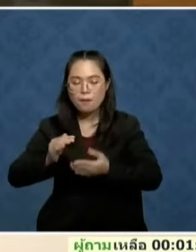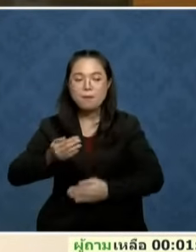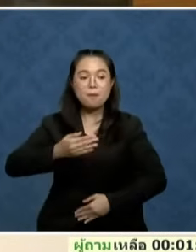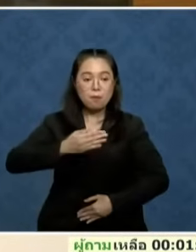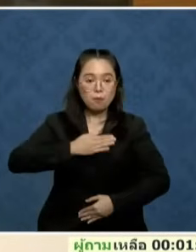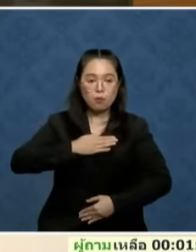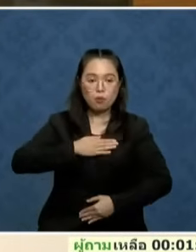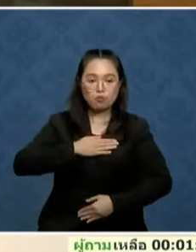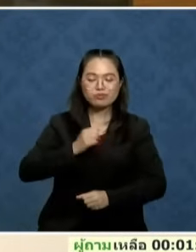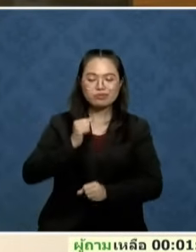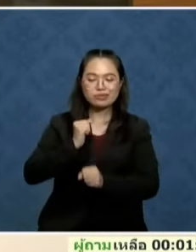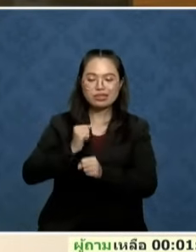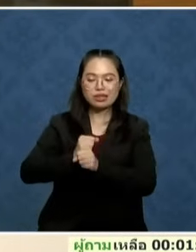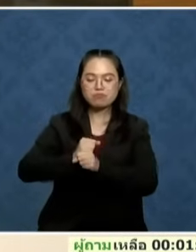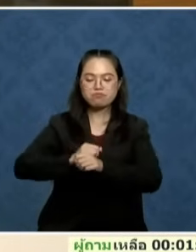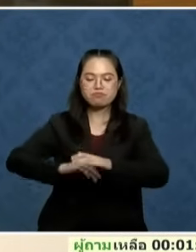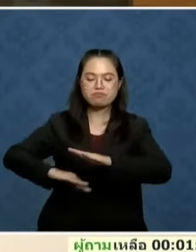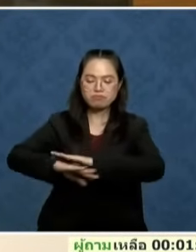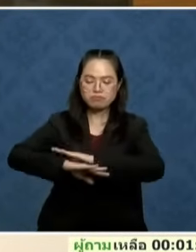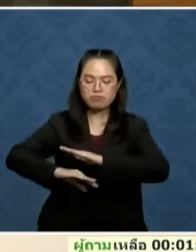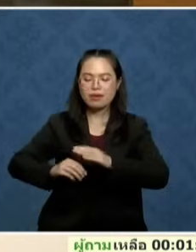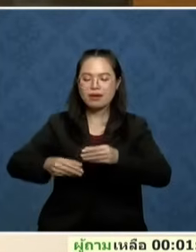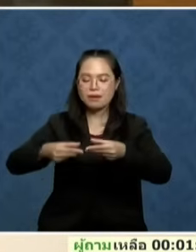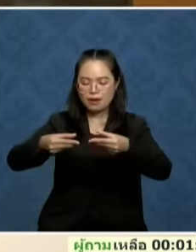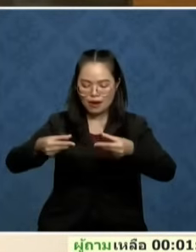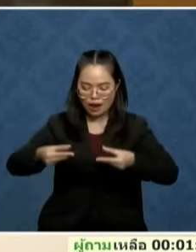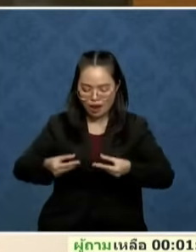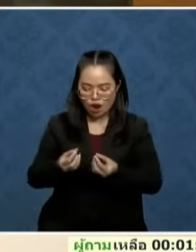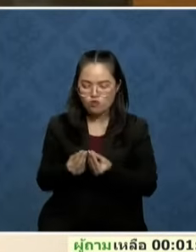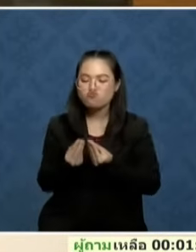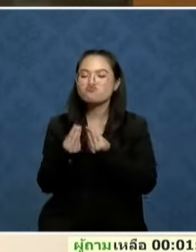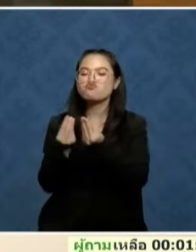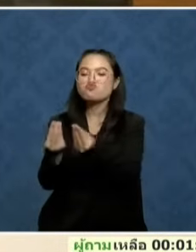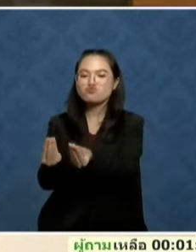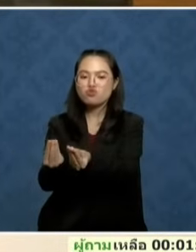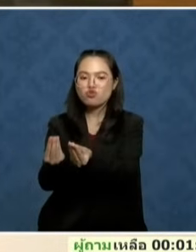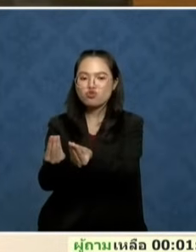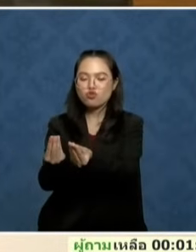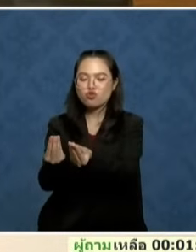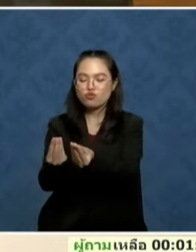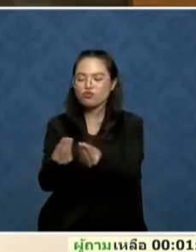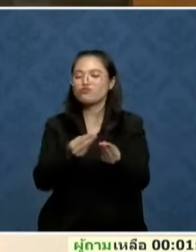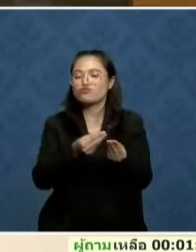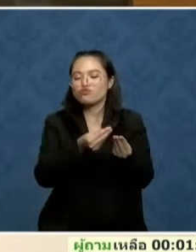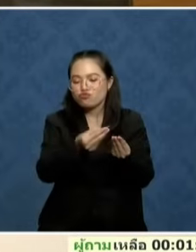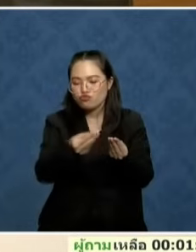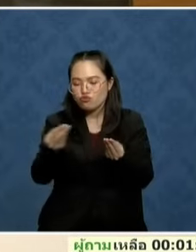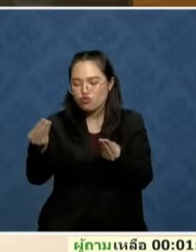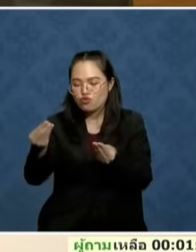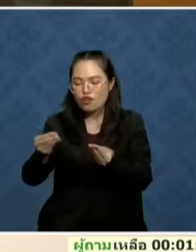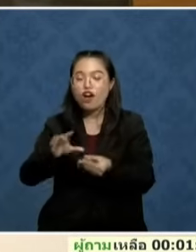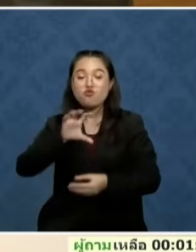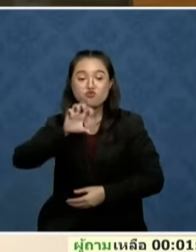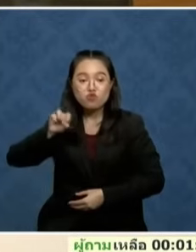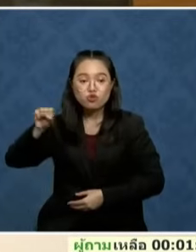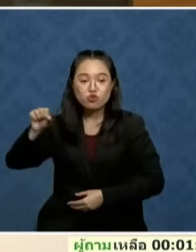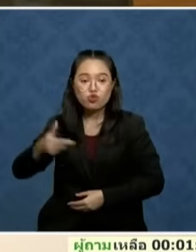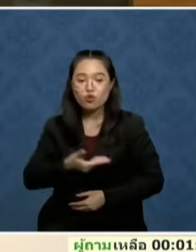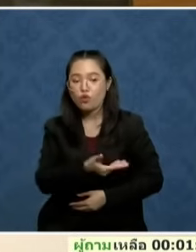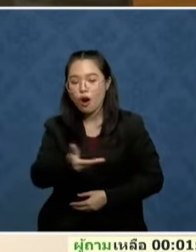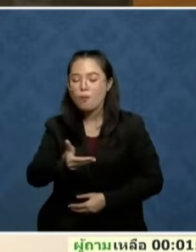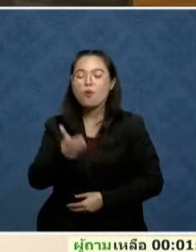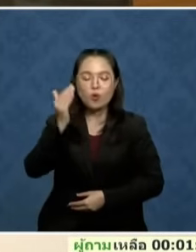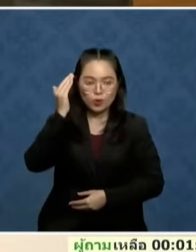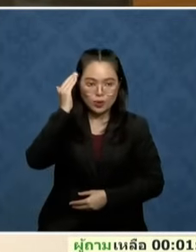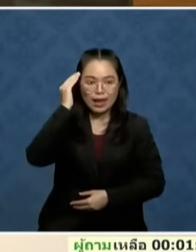มีการส่งเอกสารที่เกี่ยวข้องให้ท่านสมาชิกสสผู้ทรงเกียรติทราบในภายหลัง